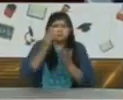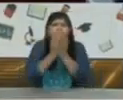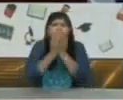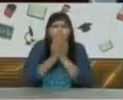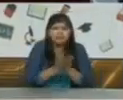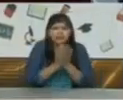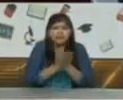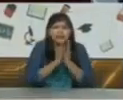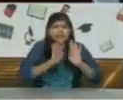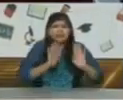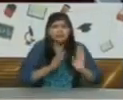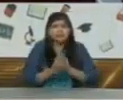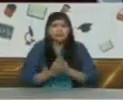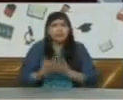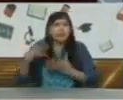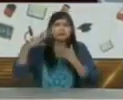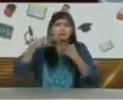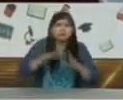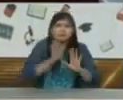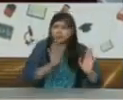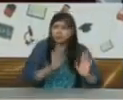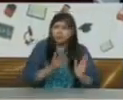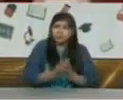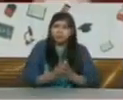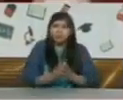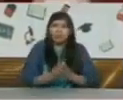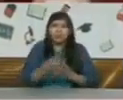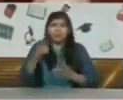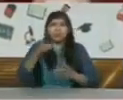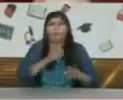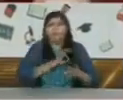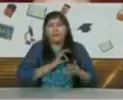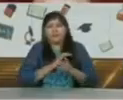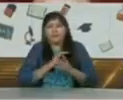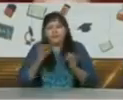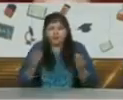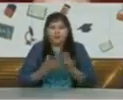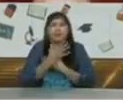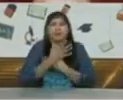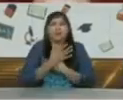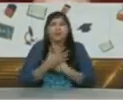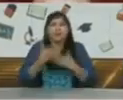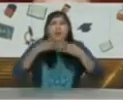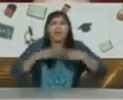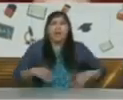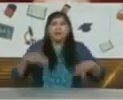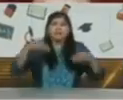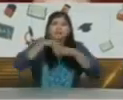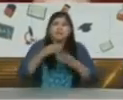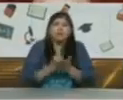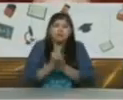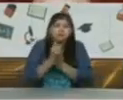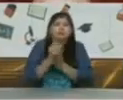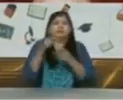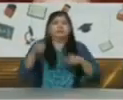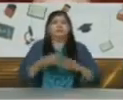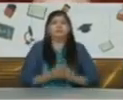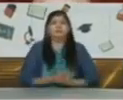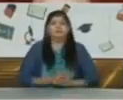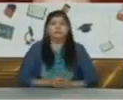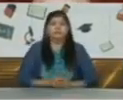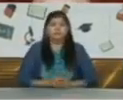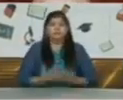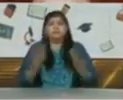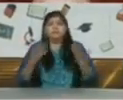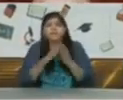पर जोर देने के बजाय आपको उसे जीने की कोशिश करनी चाहिए।